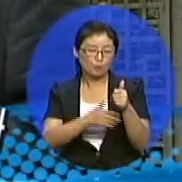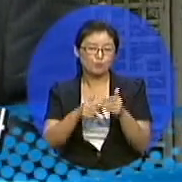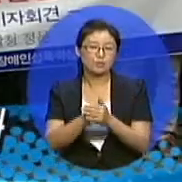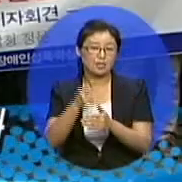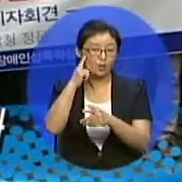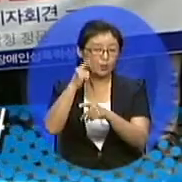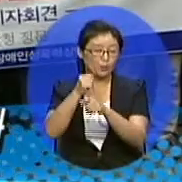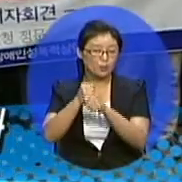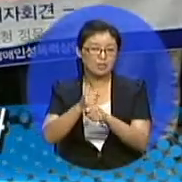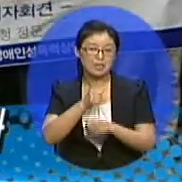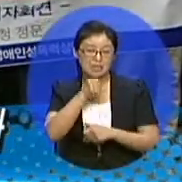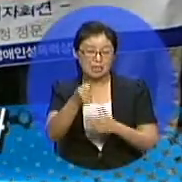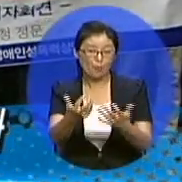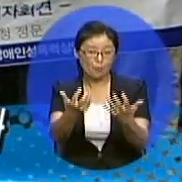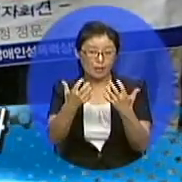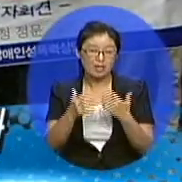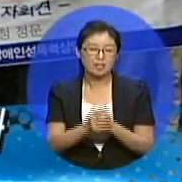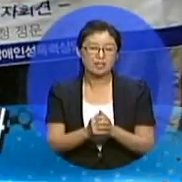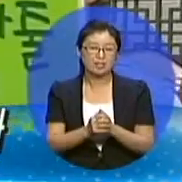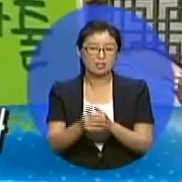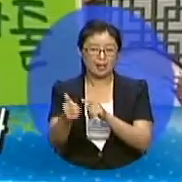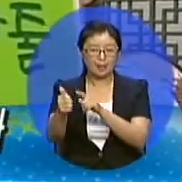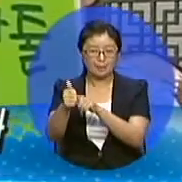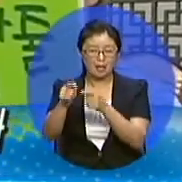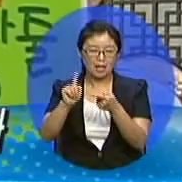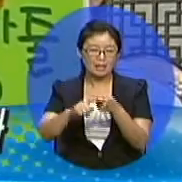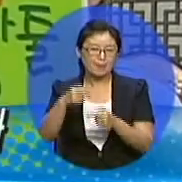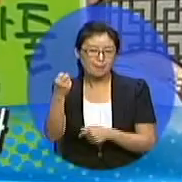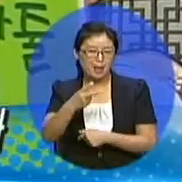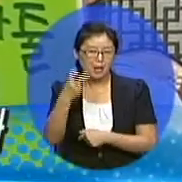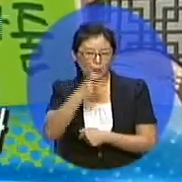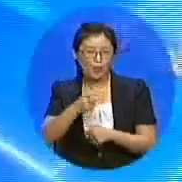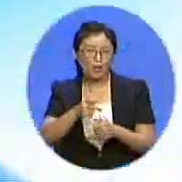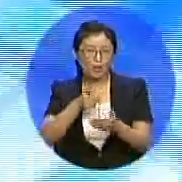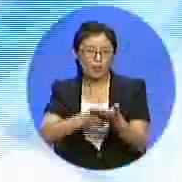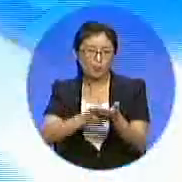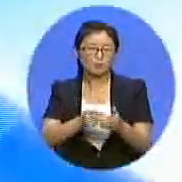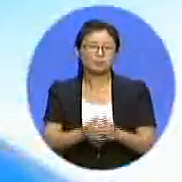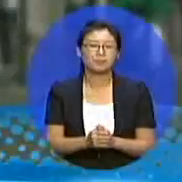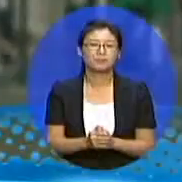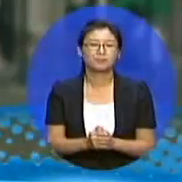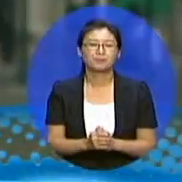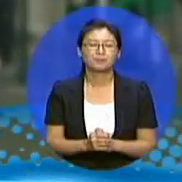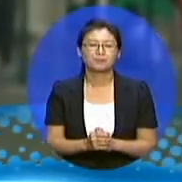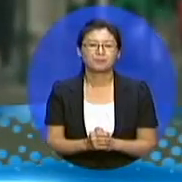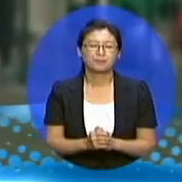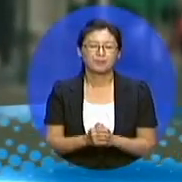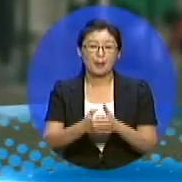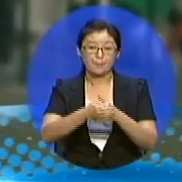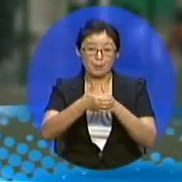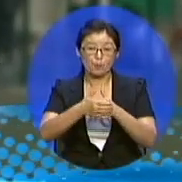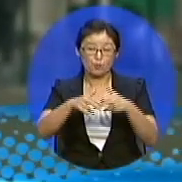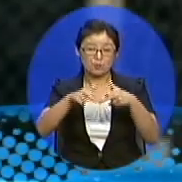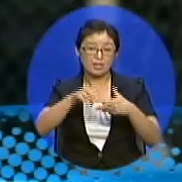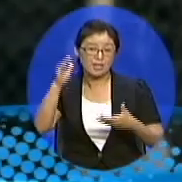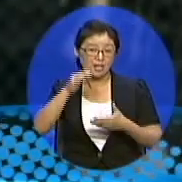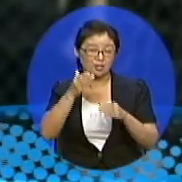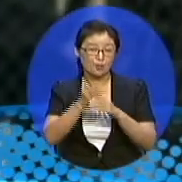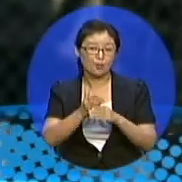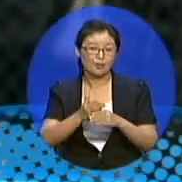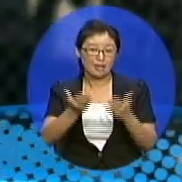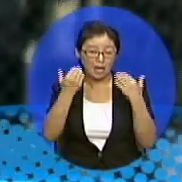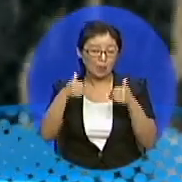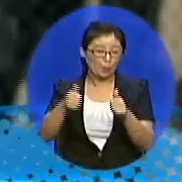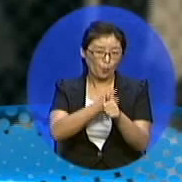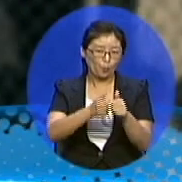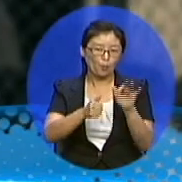29일 기자회견을 열고 가해자 A씨에 대한 전면 재수사를 촉구했습니다. 마포구에 사는 장애학생 가운데 학교폭력을